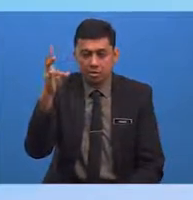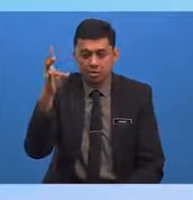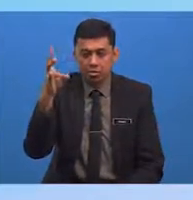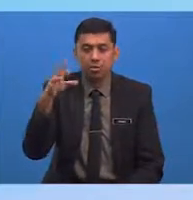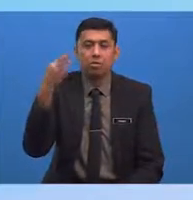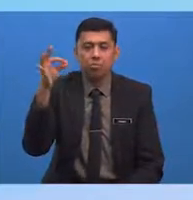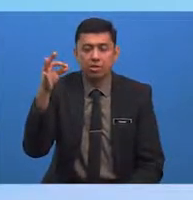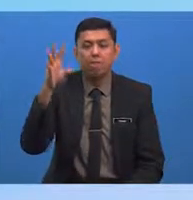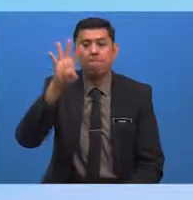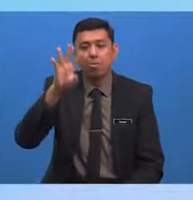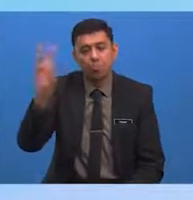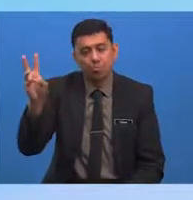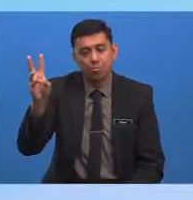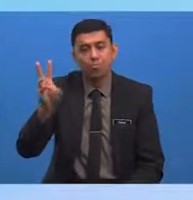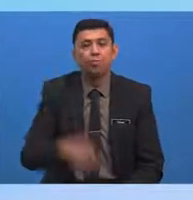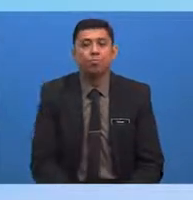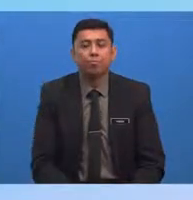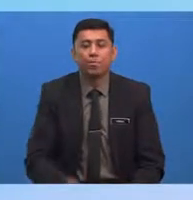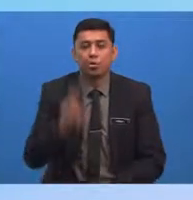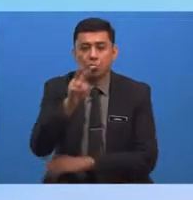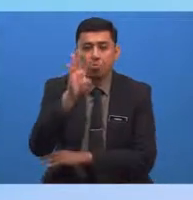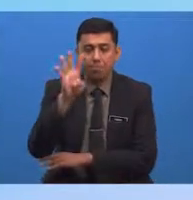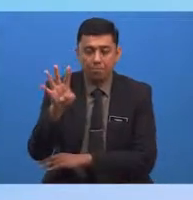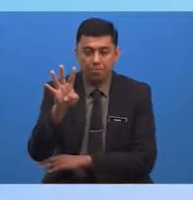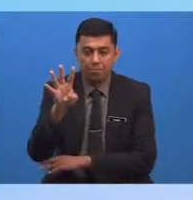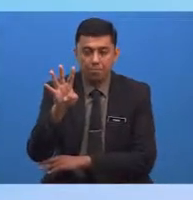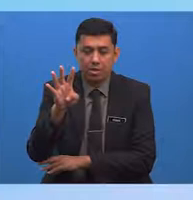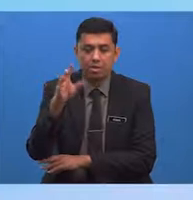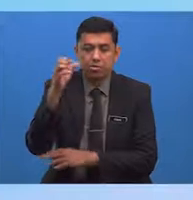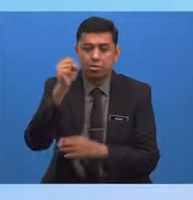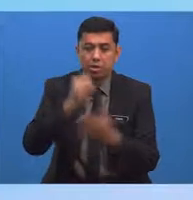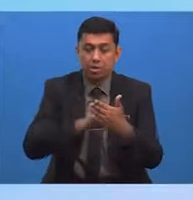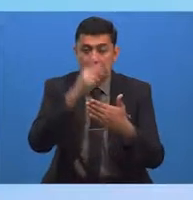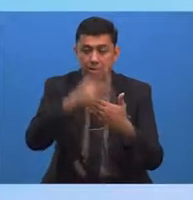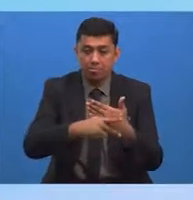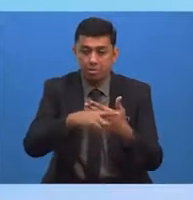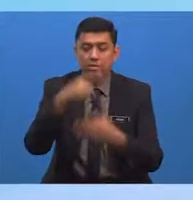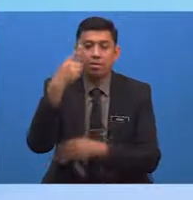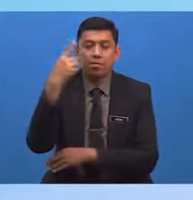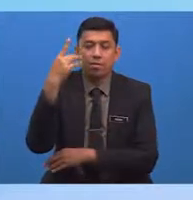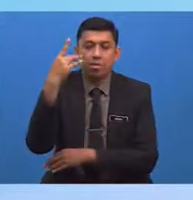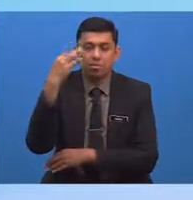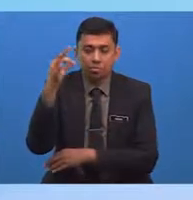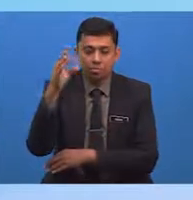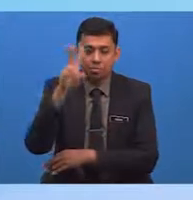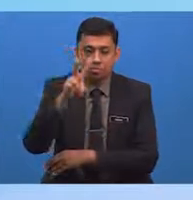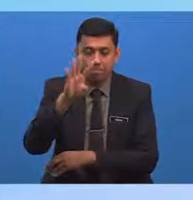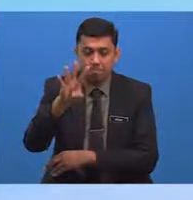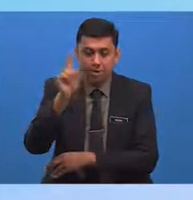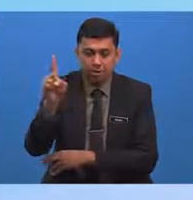hingga 1946. Pada 24 September 1941, Charles Viner